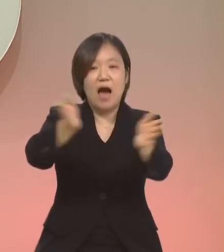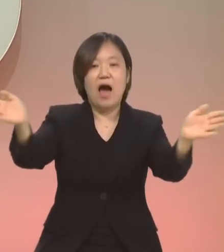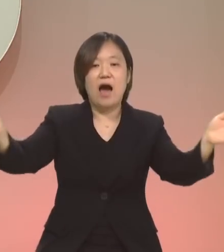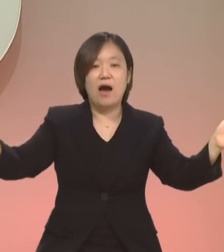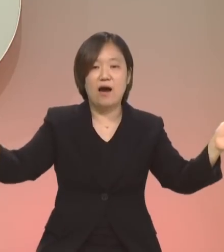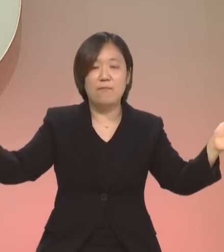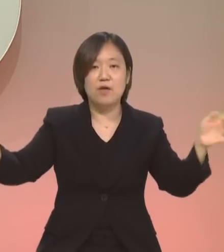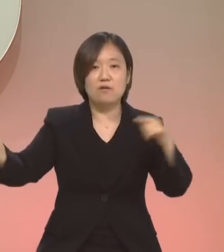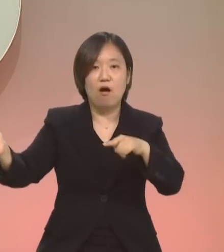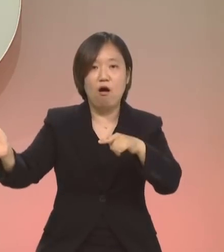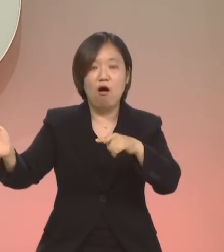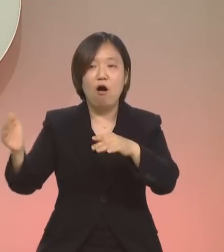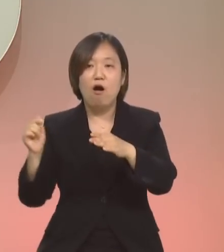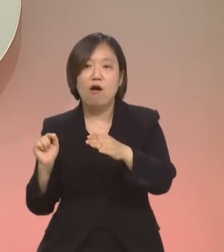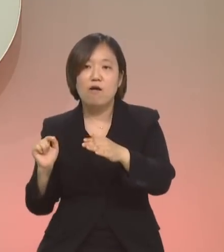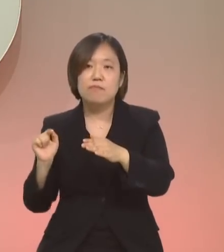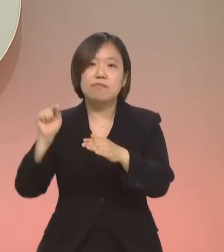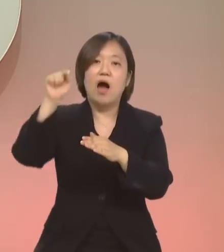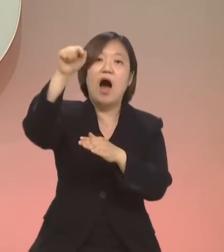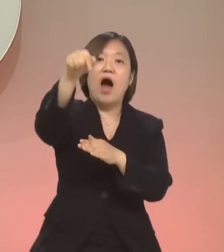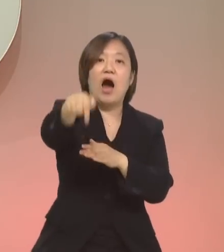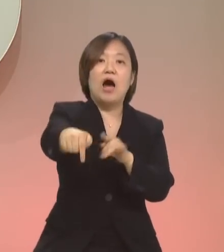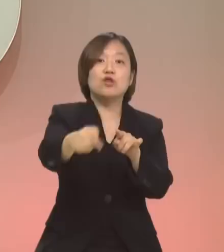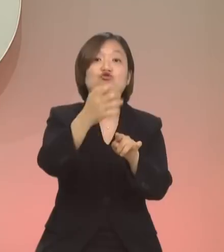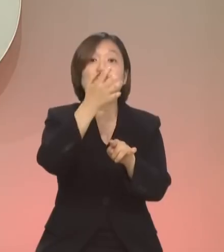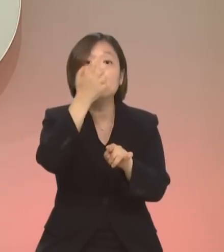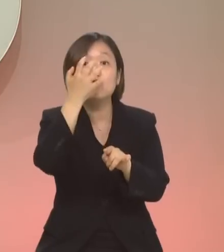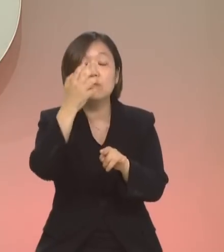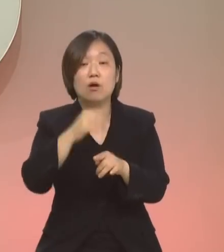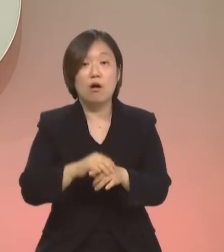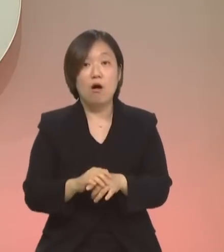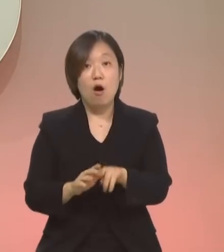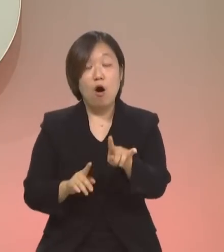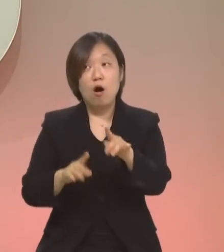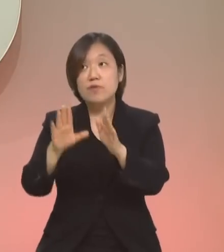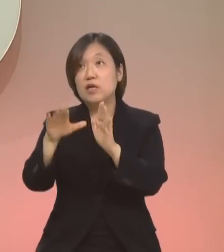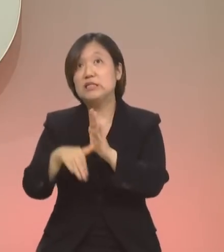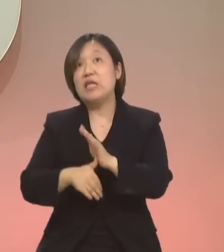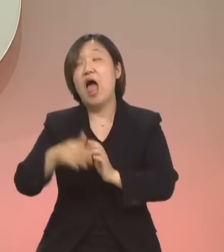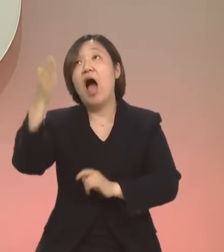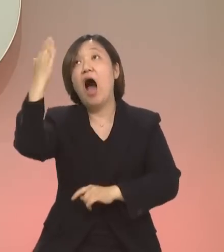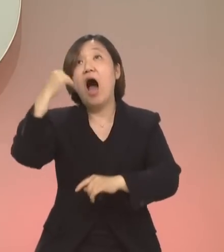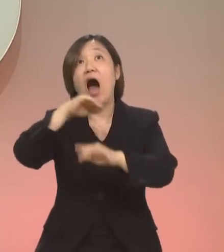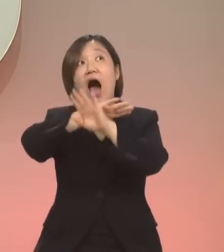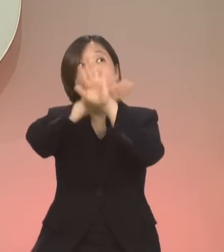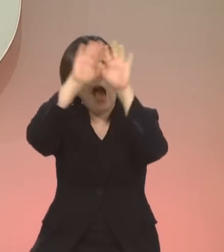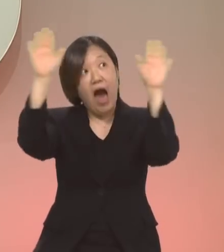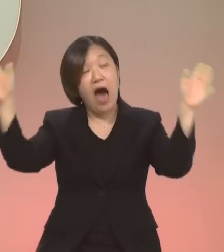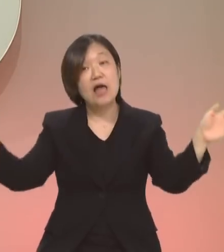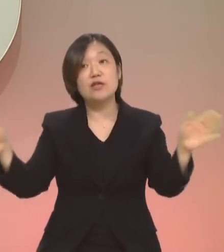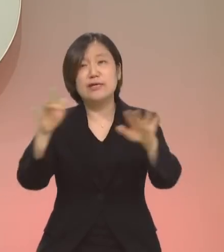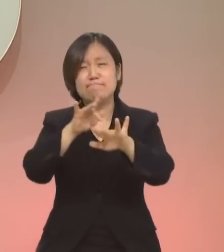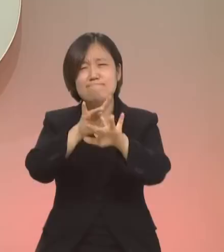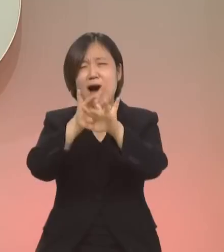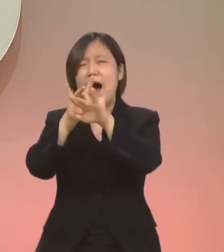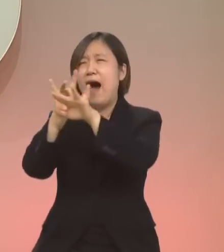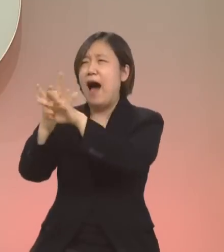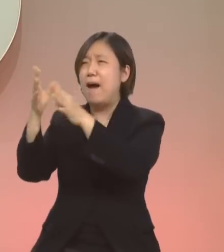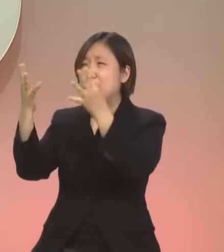담벼락을 무너뜨리면서 소를 타고 밖으로 나가는데 순간 하늘 위에 있는 수많은 하늘의